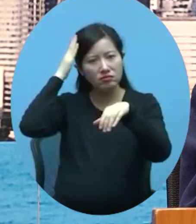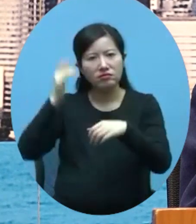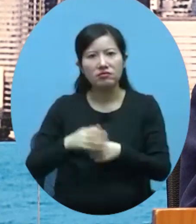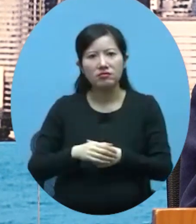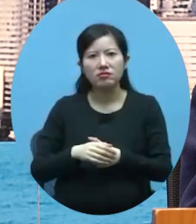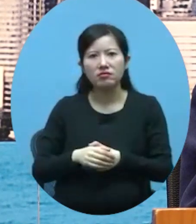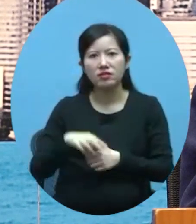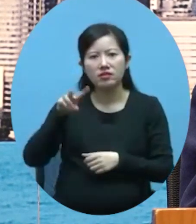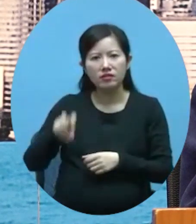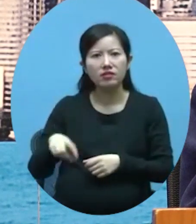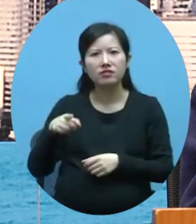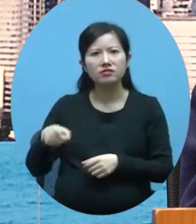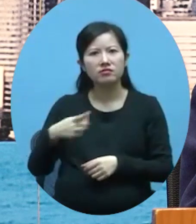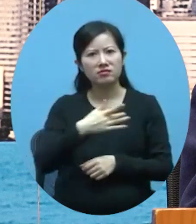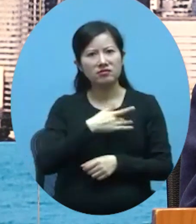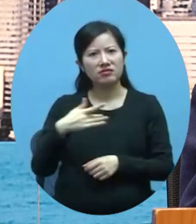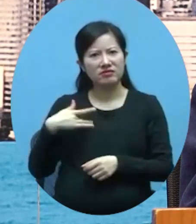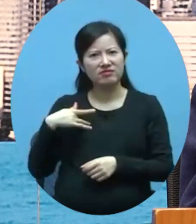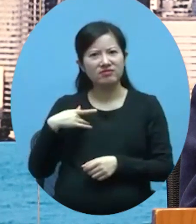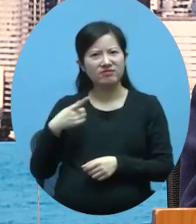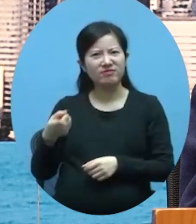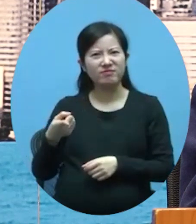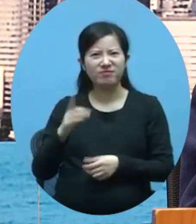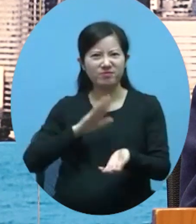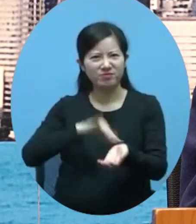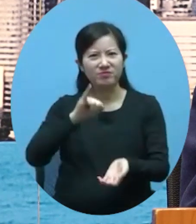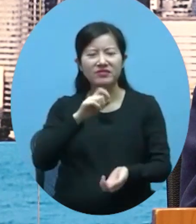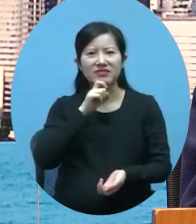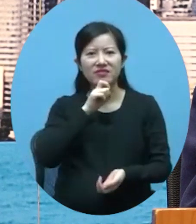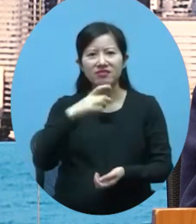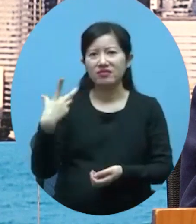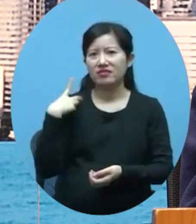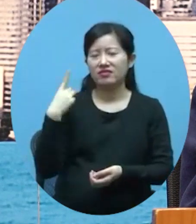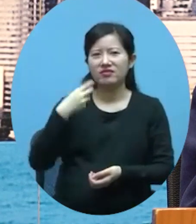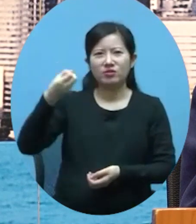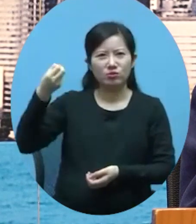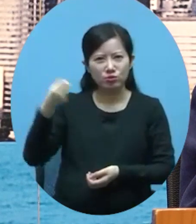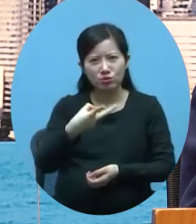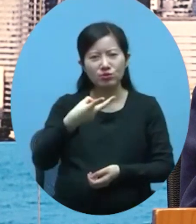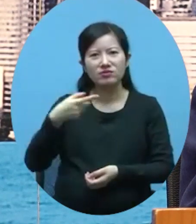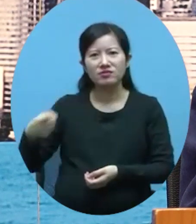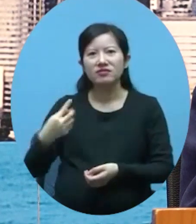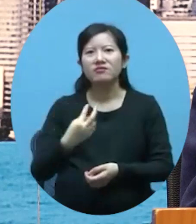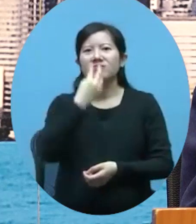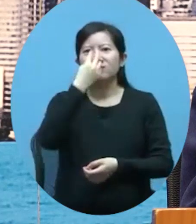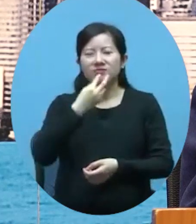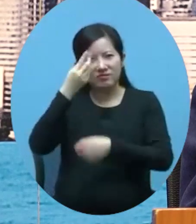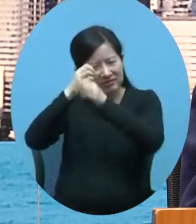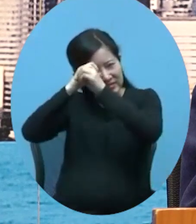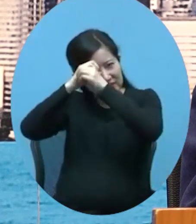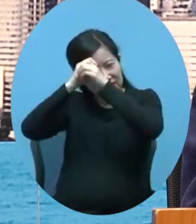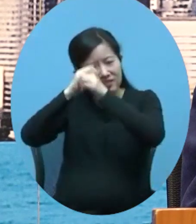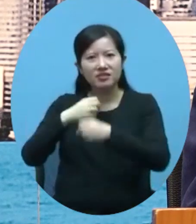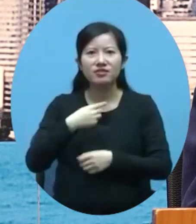肺部是有问题的所以在昨天再重新帮她拿了一个上呼吸道羊本化验